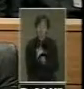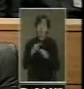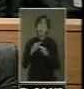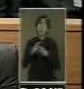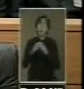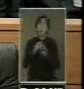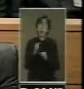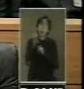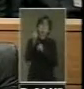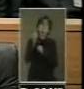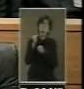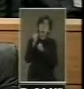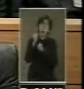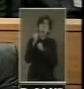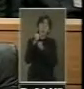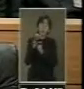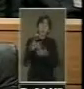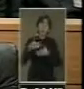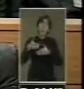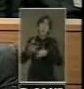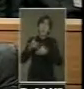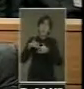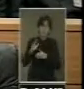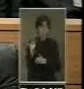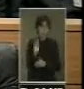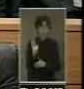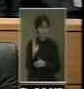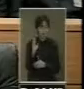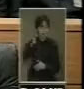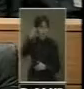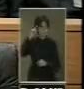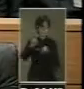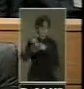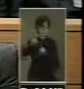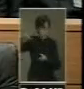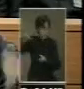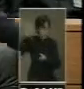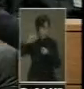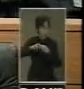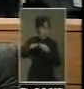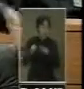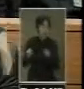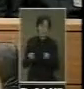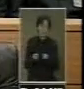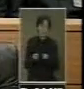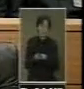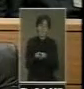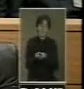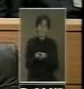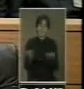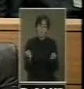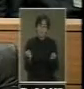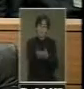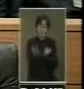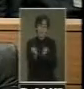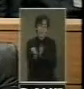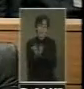อีกมันก็จะไปเข้ากับเหตุการณ์ในอดีตในที่สุดคุมสถานการณ์ไม่